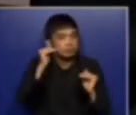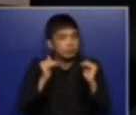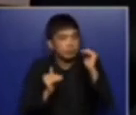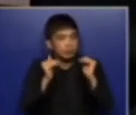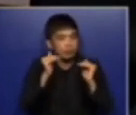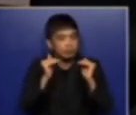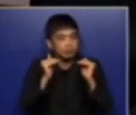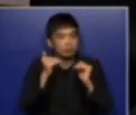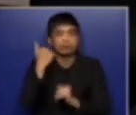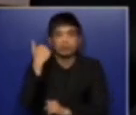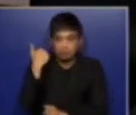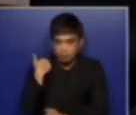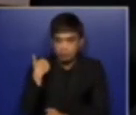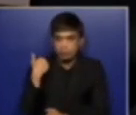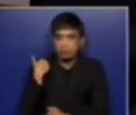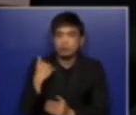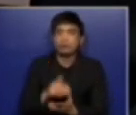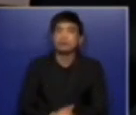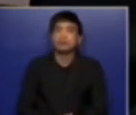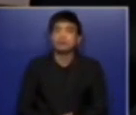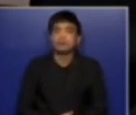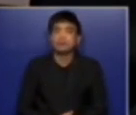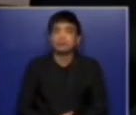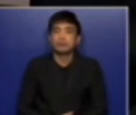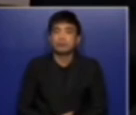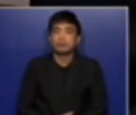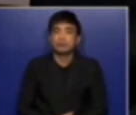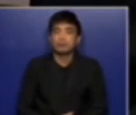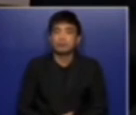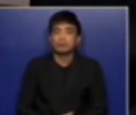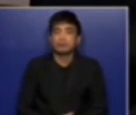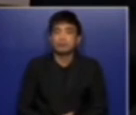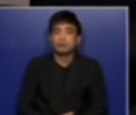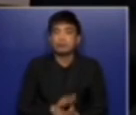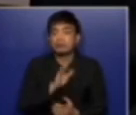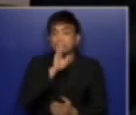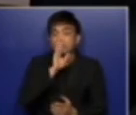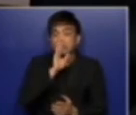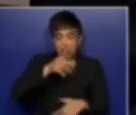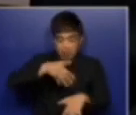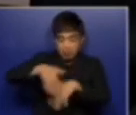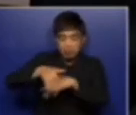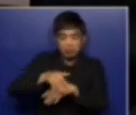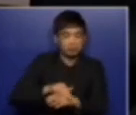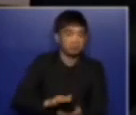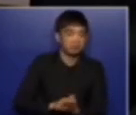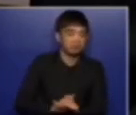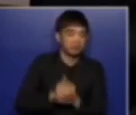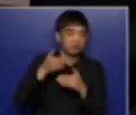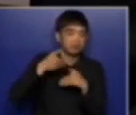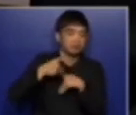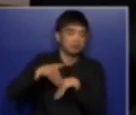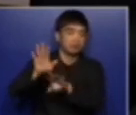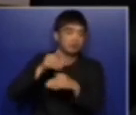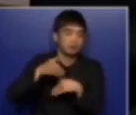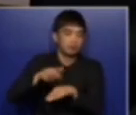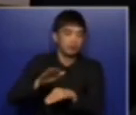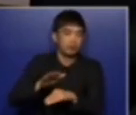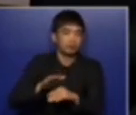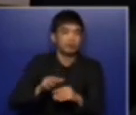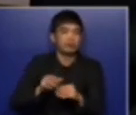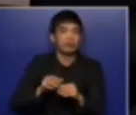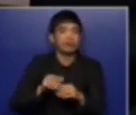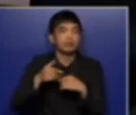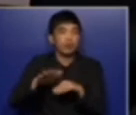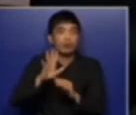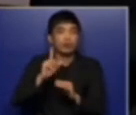ามมาหรือจับผักเขาออกเป็นประชาชนชั้นสองอย่